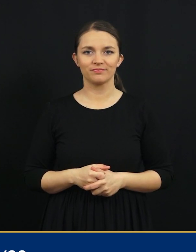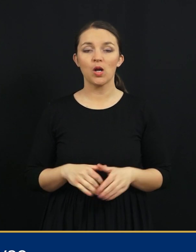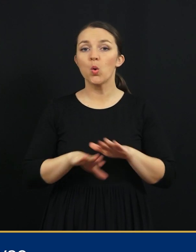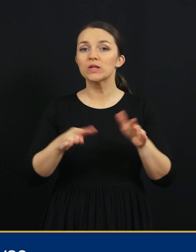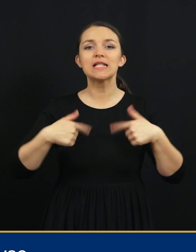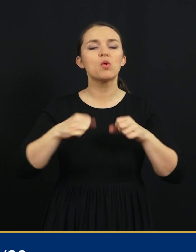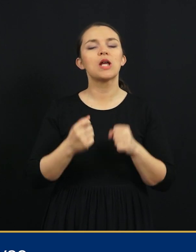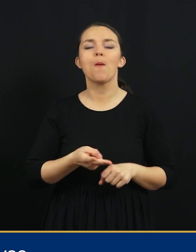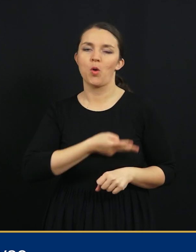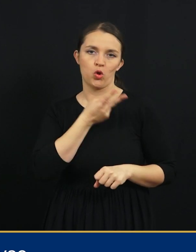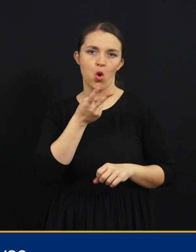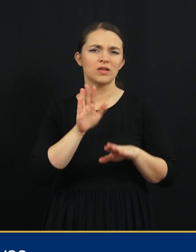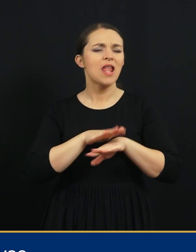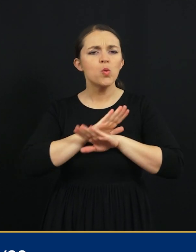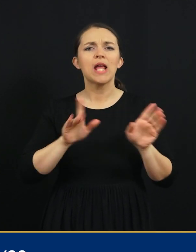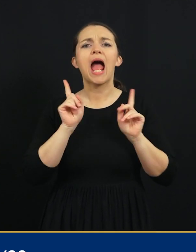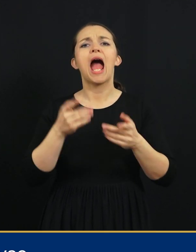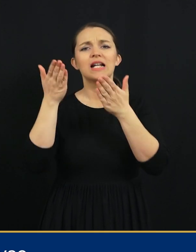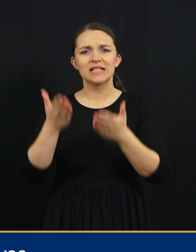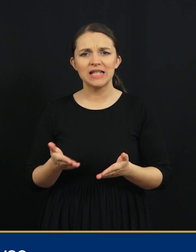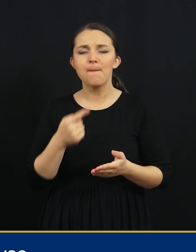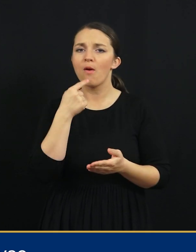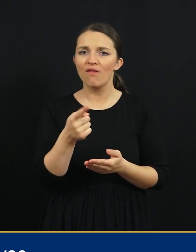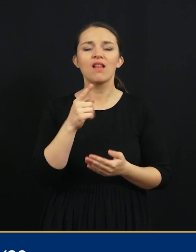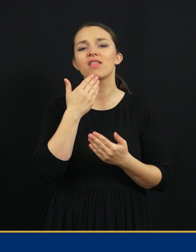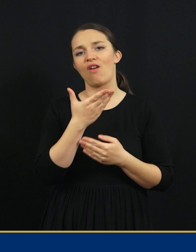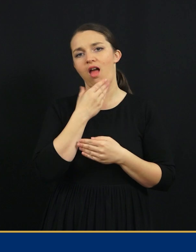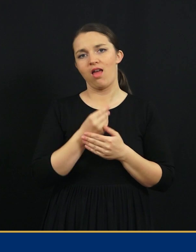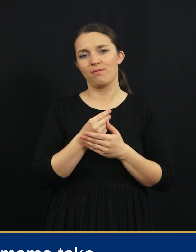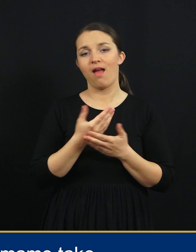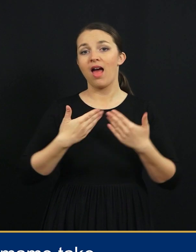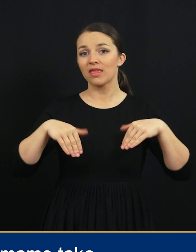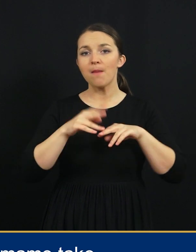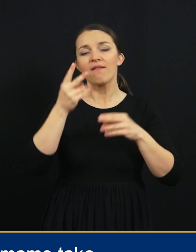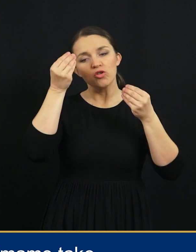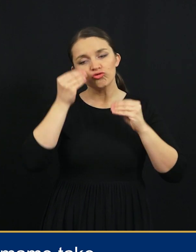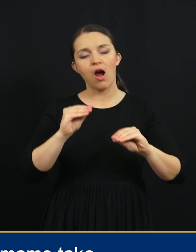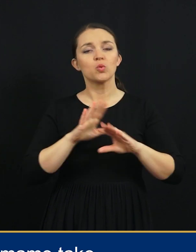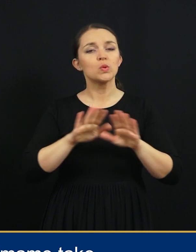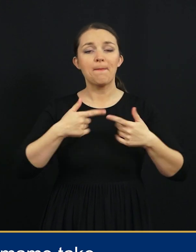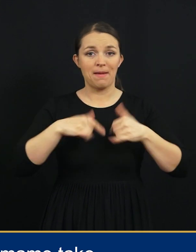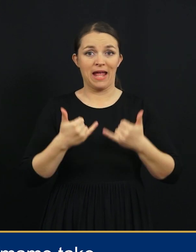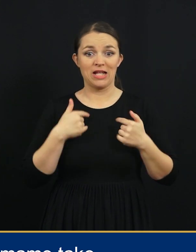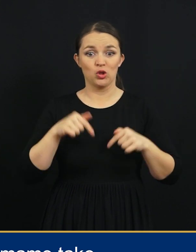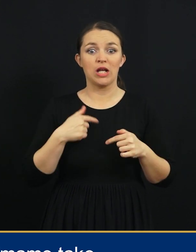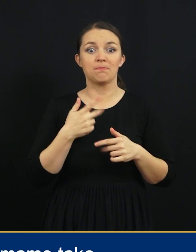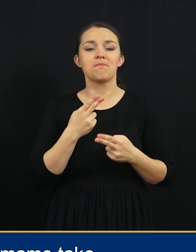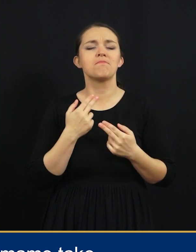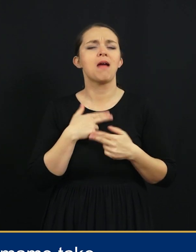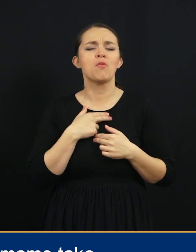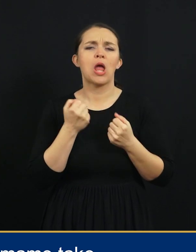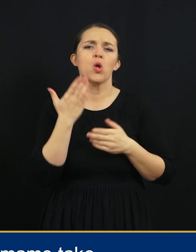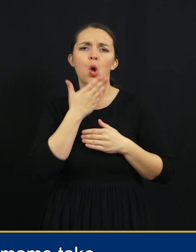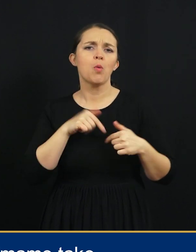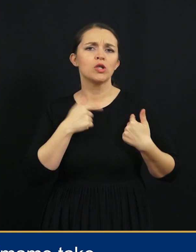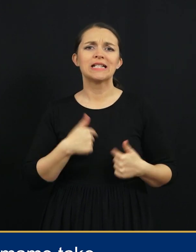Vsi smo zelo ponosni na vse, kar ste povedali in hvala lepa. Nam pa je v čast, vsem nam danes, ki imamo tako toplo srce,